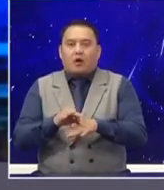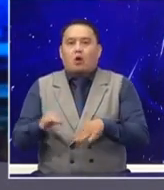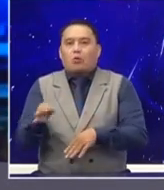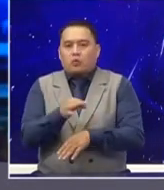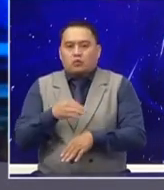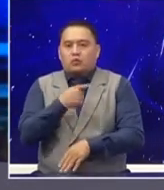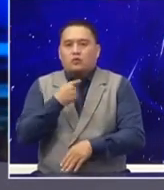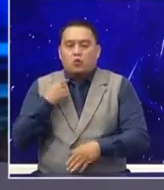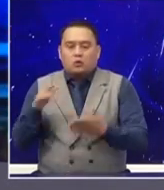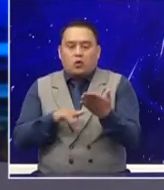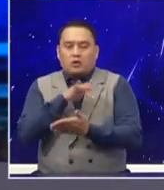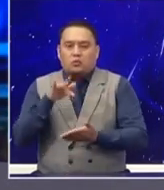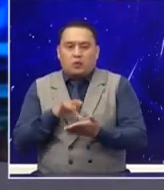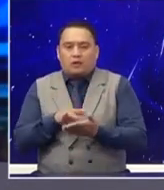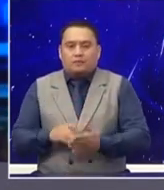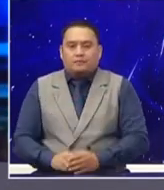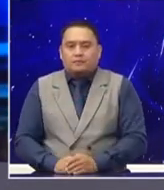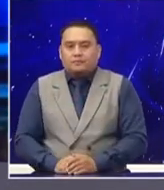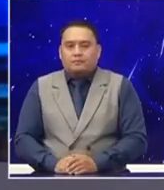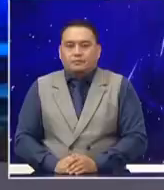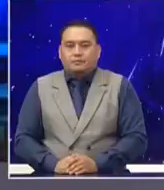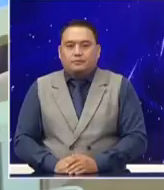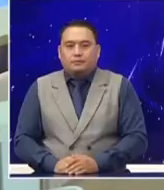врачи областной больницы в городе Талдыкурган.